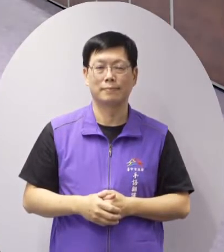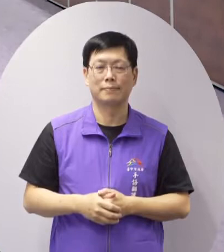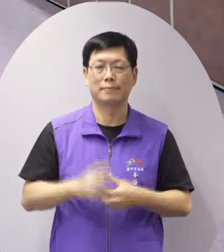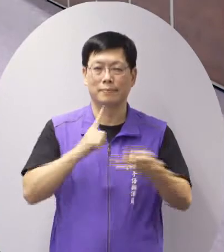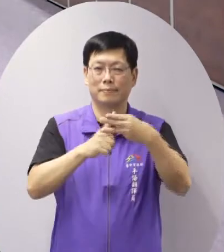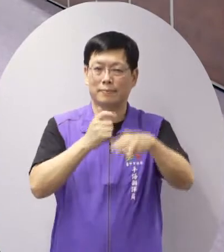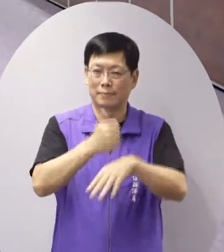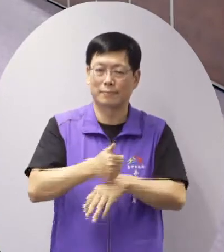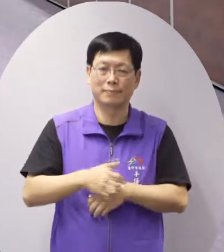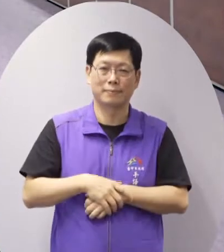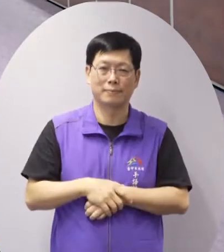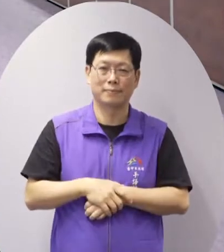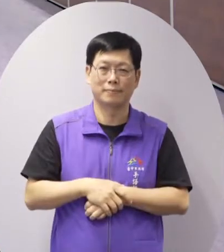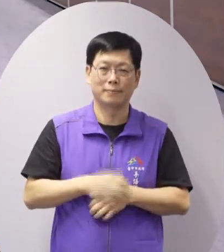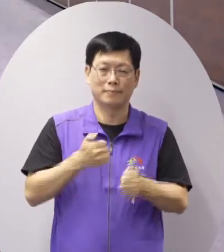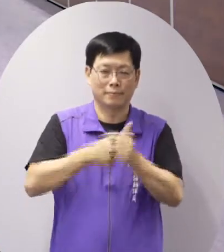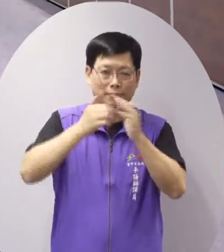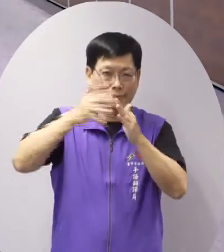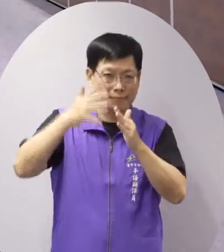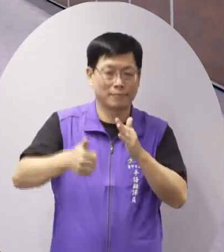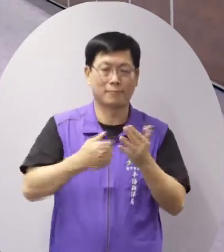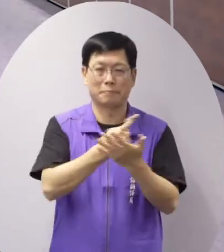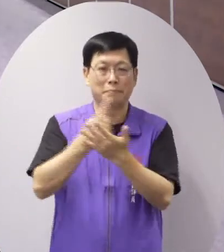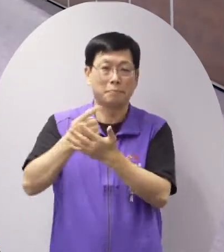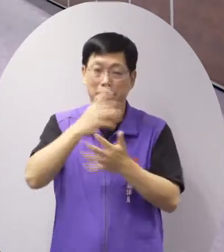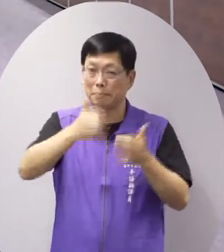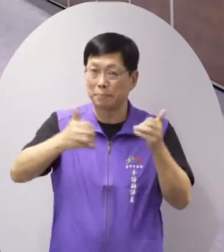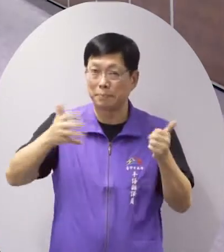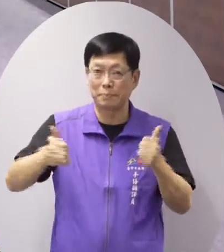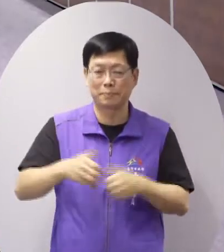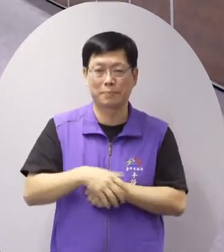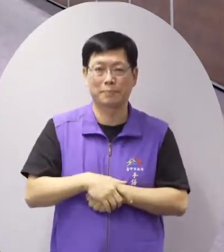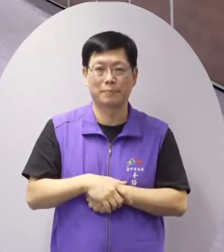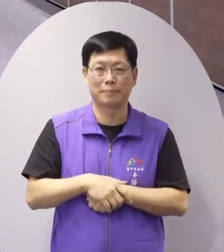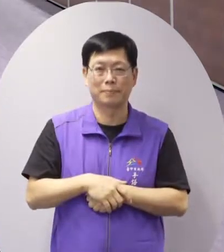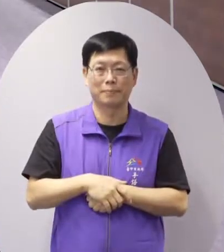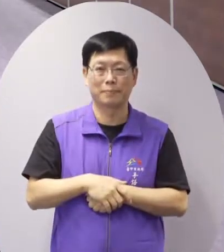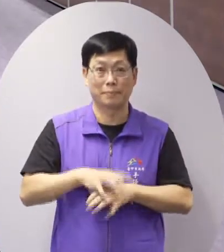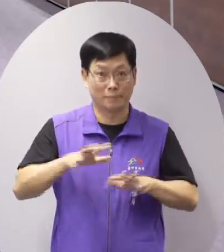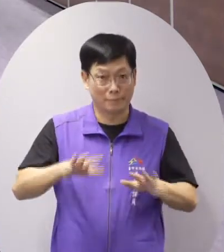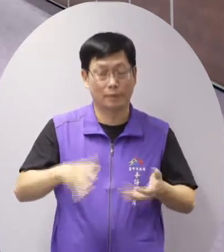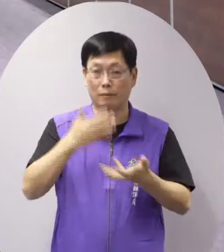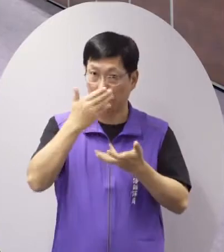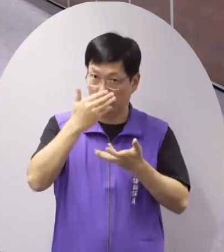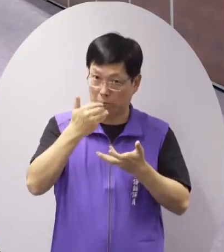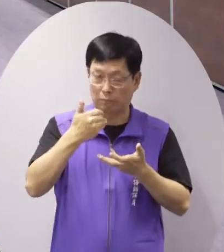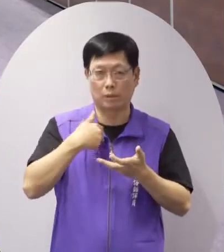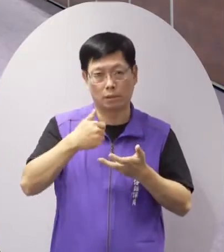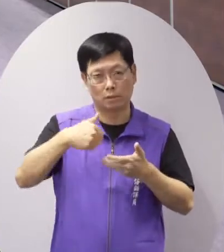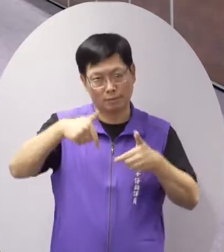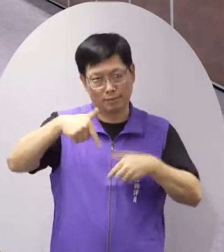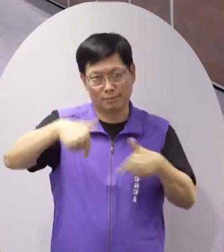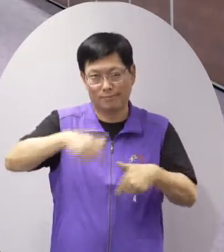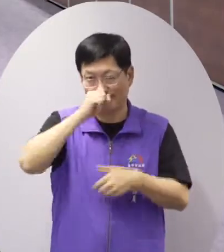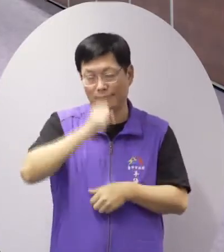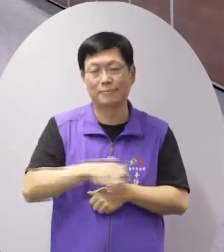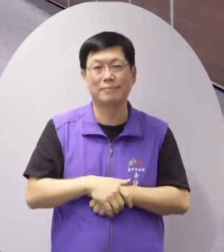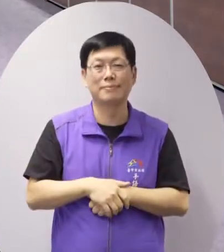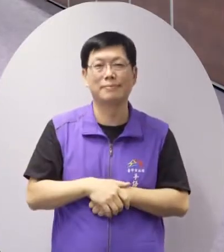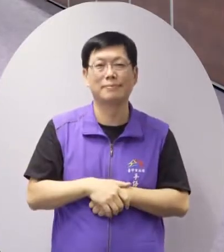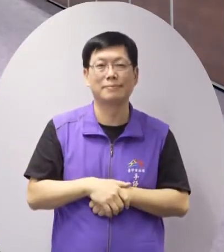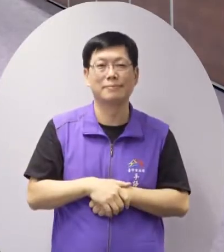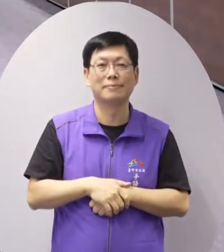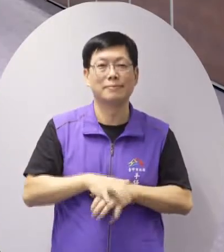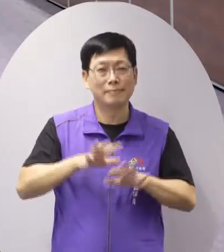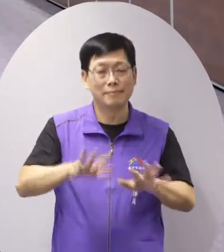主席、副市长、各位主管，大家，现在是算午安，下午好哈。那这一次